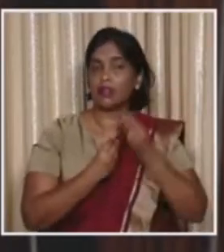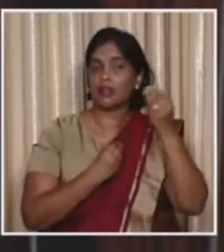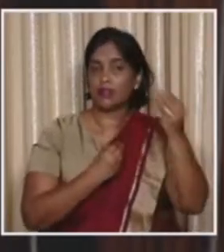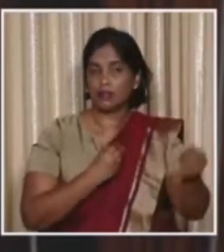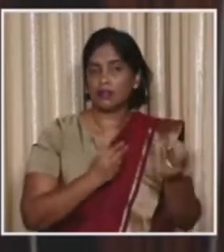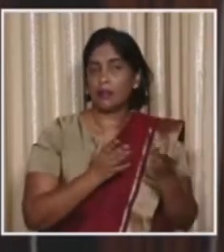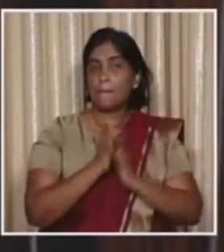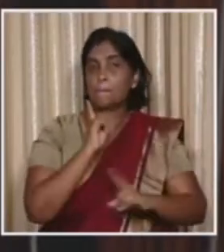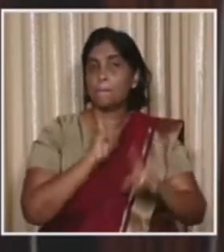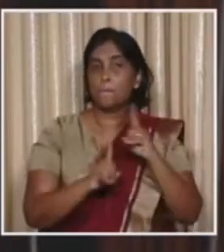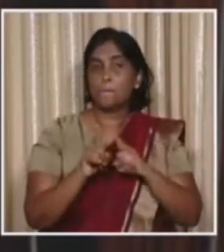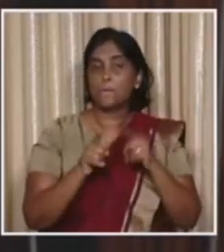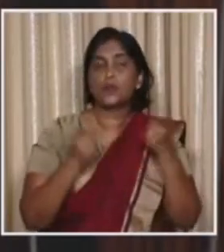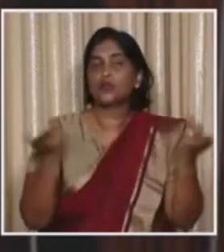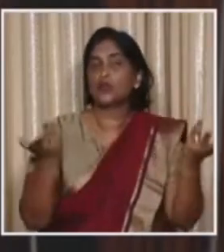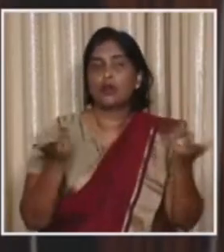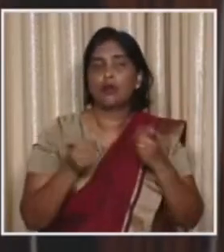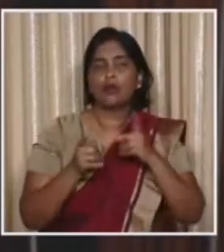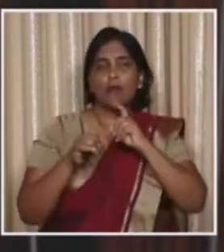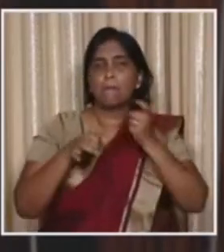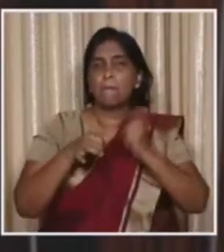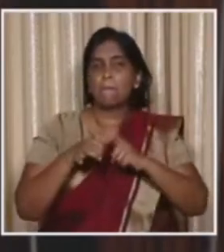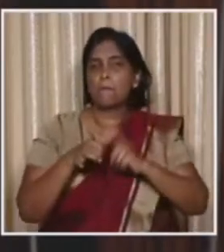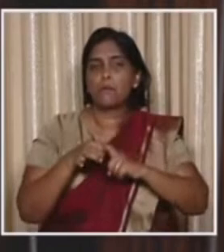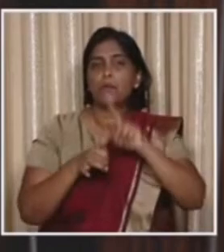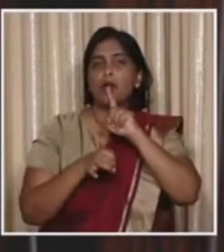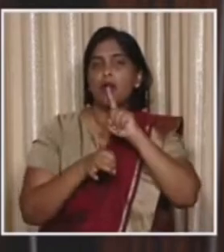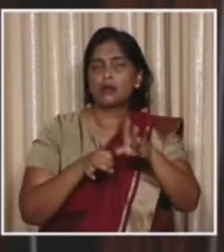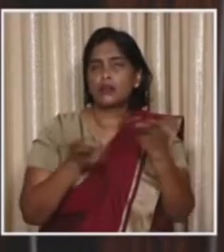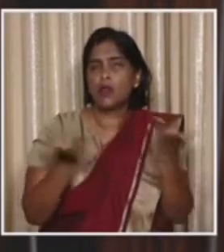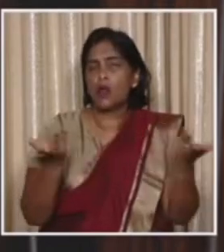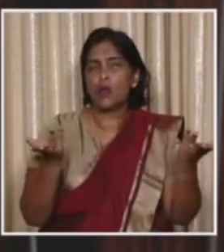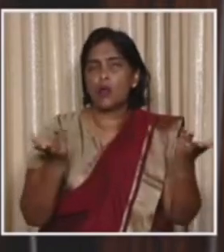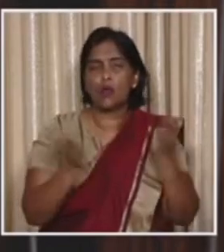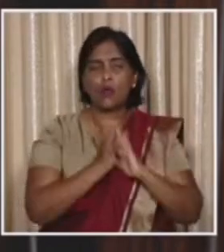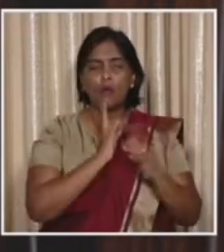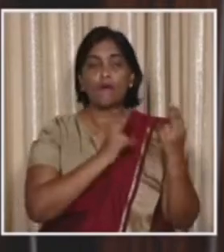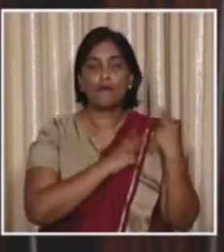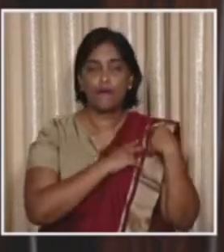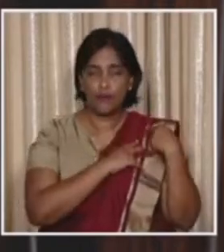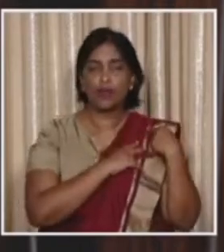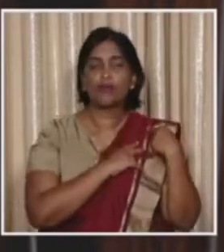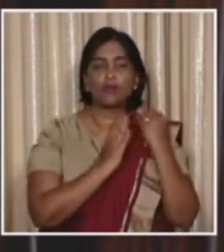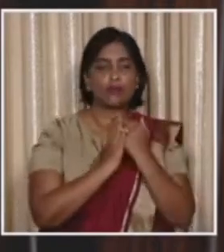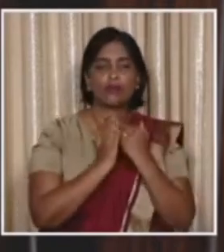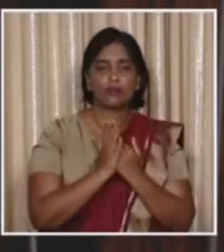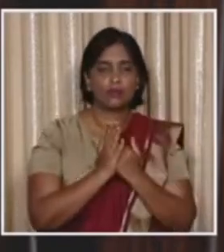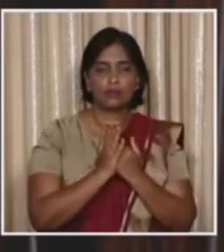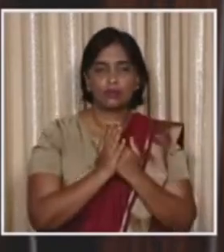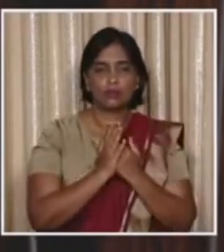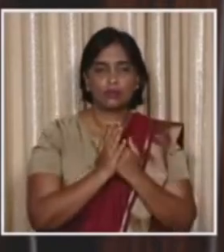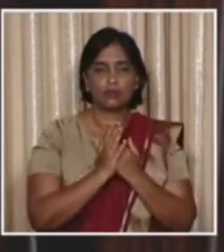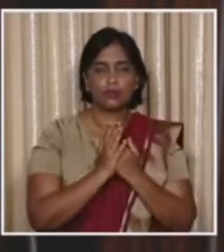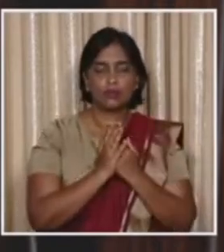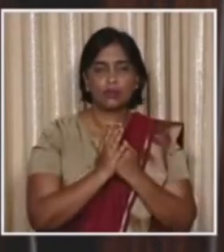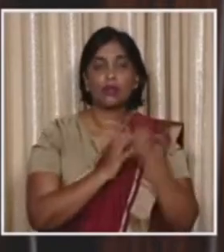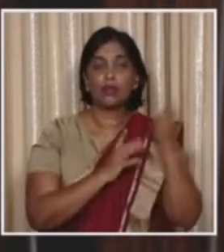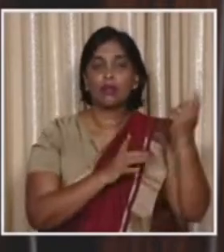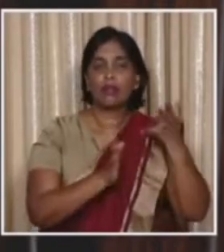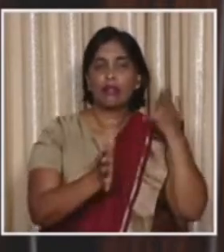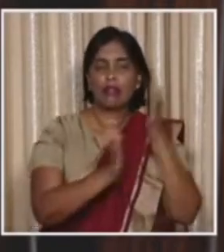මොන අමාත්‍යාංශයෙන් ඇසිය යුතු ප්‍රශ්නයක්ද? ප්‍රශ්නයේ කාරණා මොනවද කියන්නේ? මේක